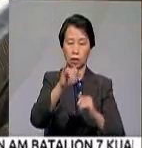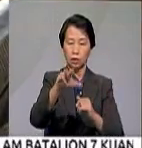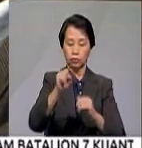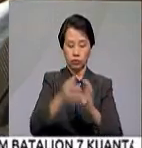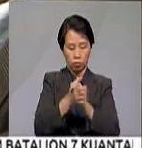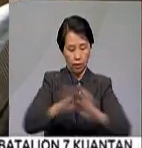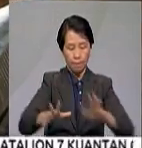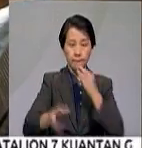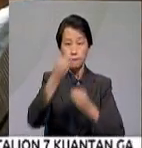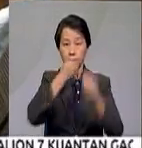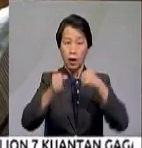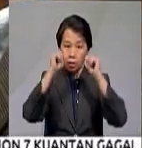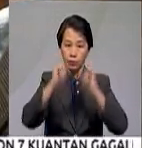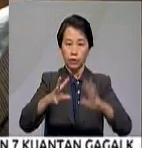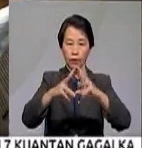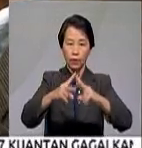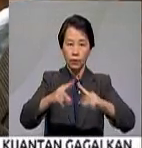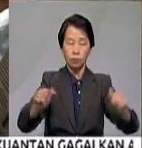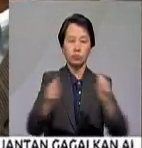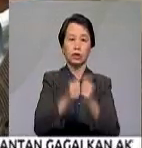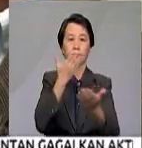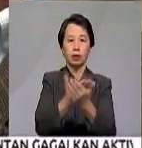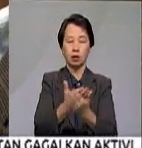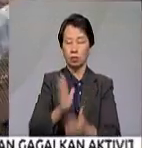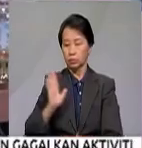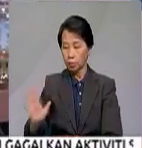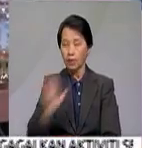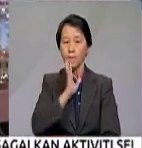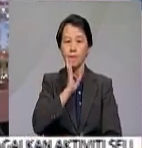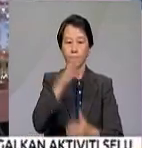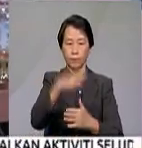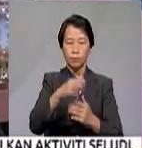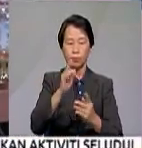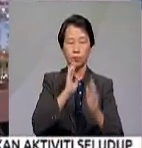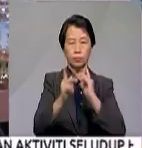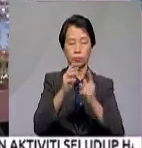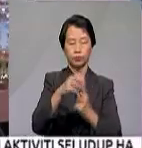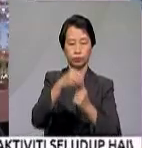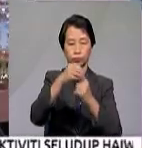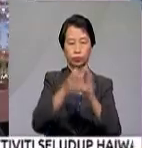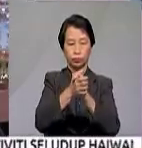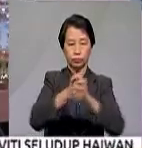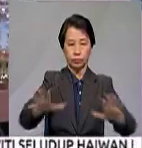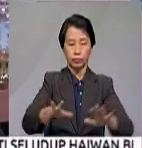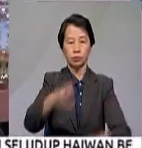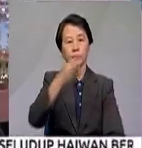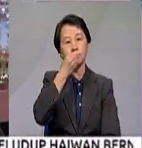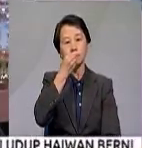keselamatan makanan dapat ditangani dengan baik. Beliau menyatakannya selepas sesi khas keselamatan makanan.